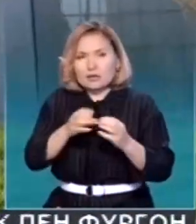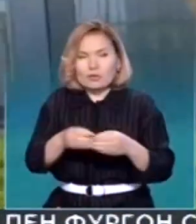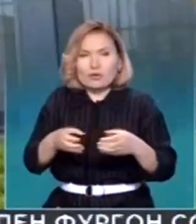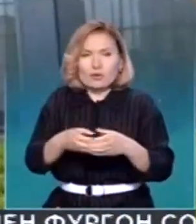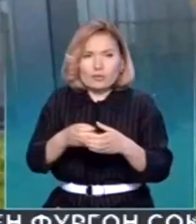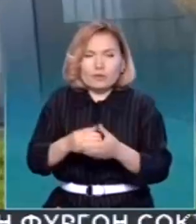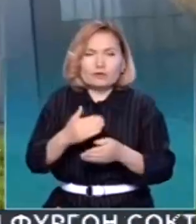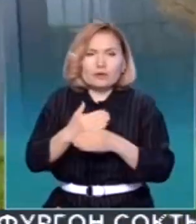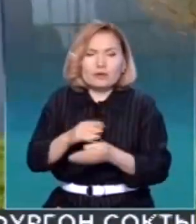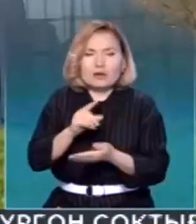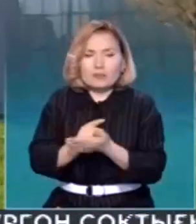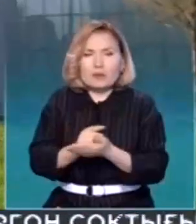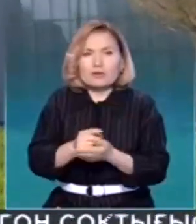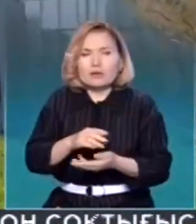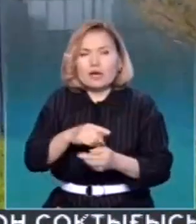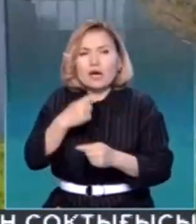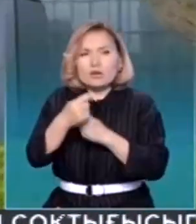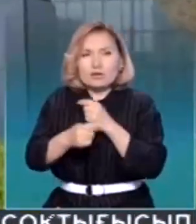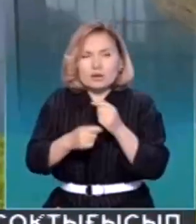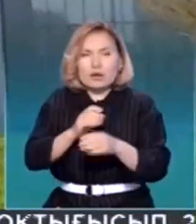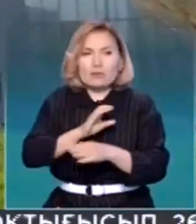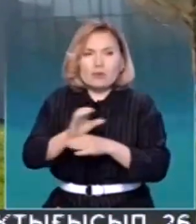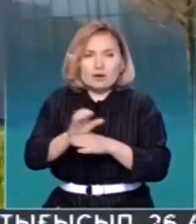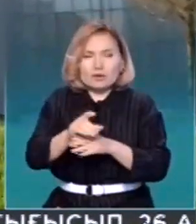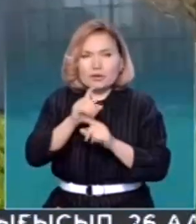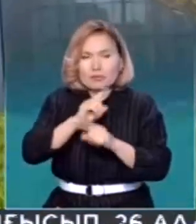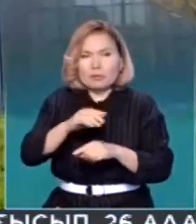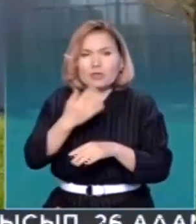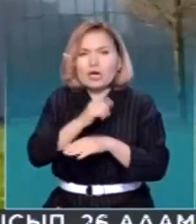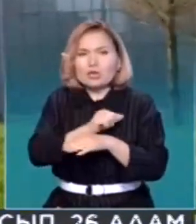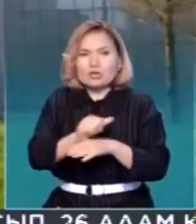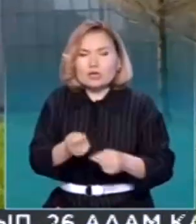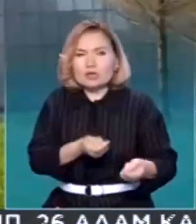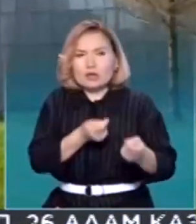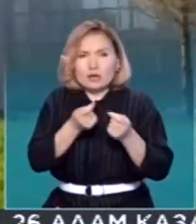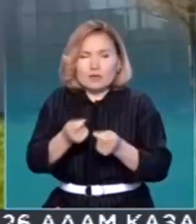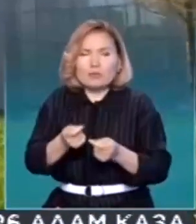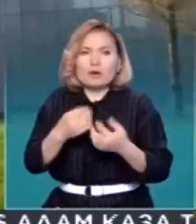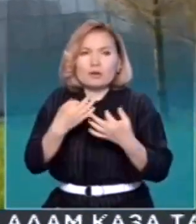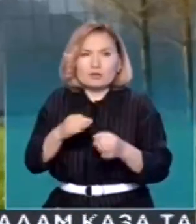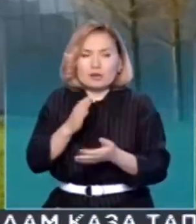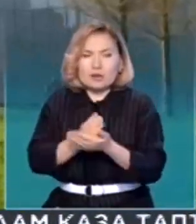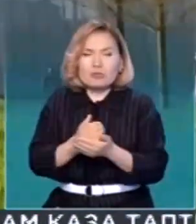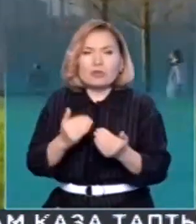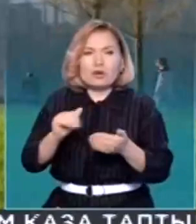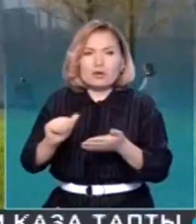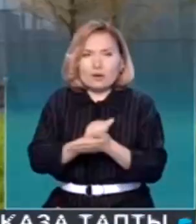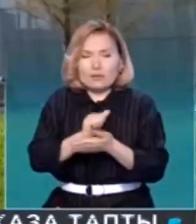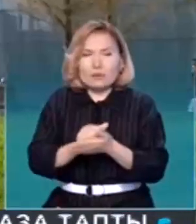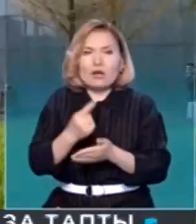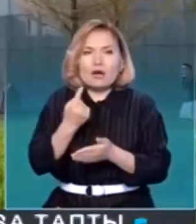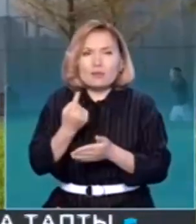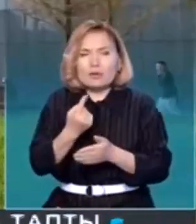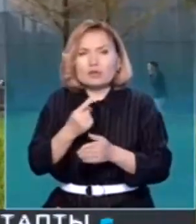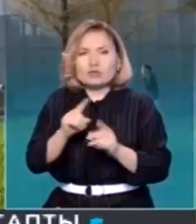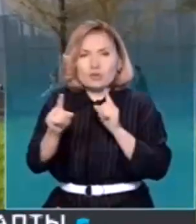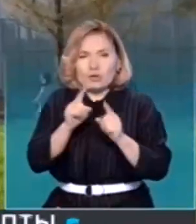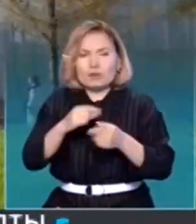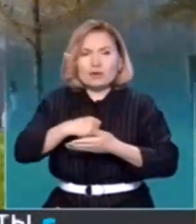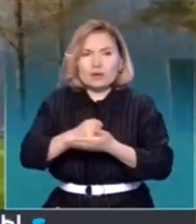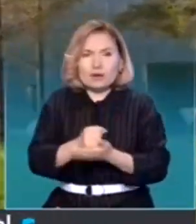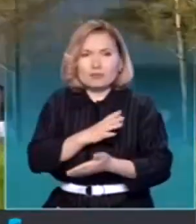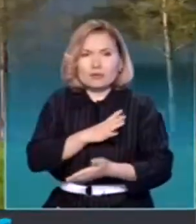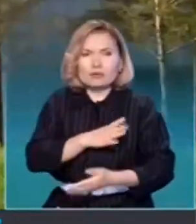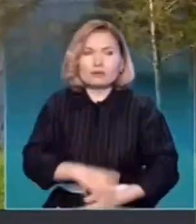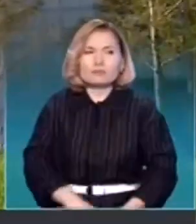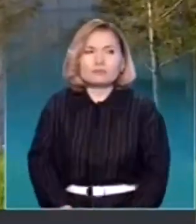басымдық беріледі. Яғни тауар Қазақстанда шығарылмайтын болса ғана шетелден импорттауға рұқсат етіледі. Құжат бүгін бірінші оқылымда мақұлданды. Оңғар